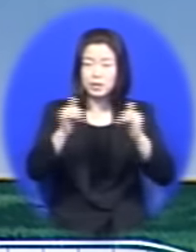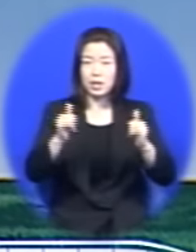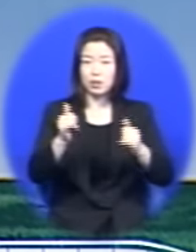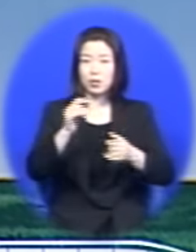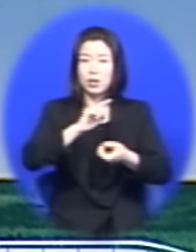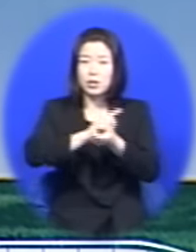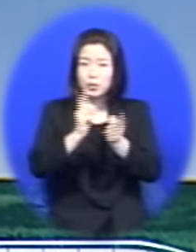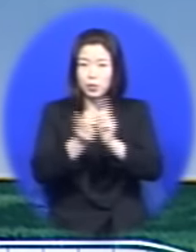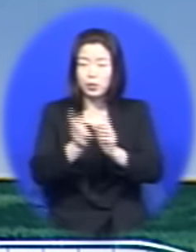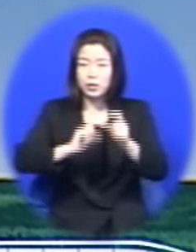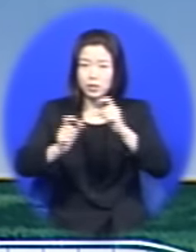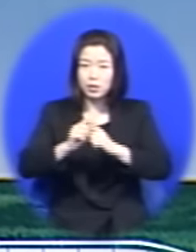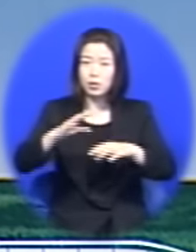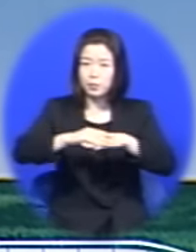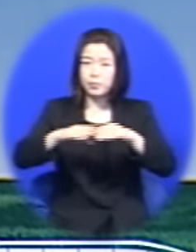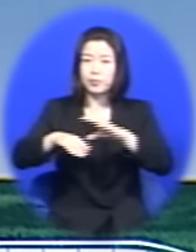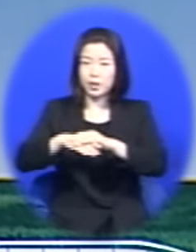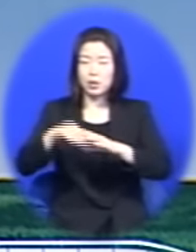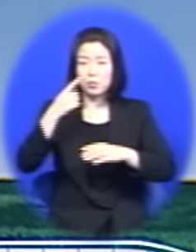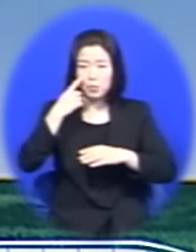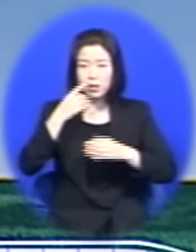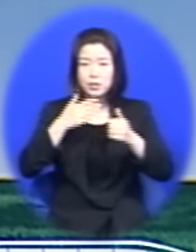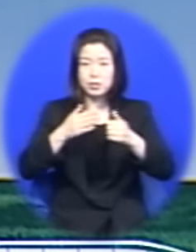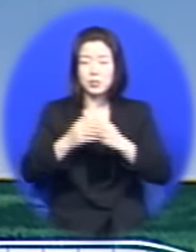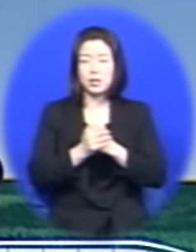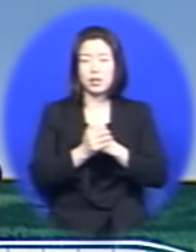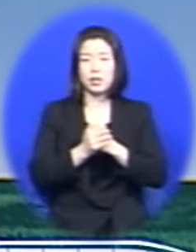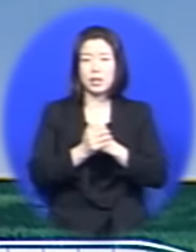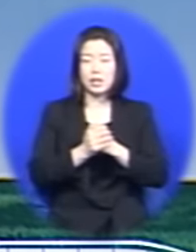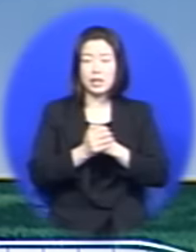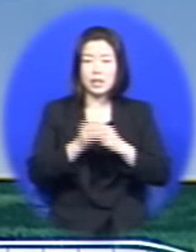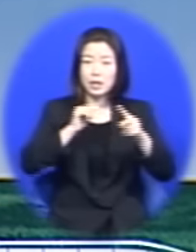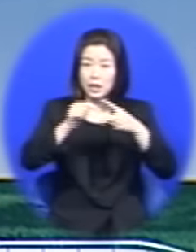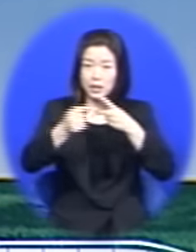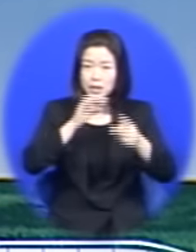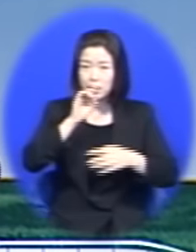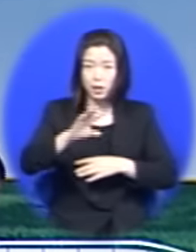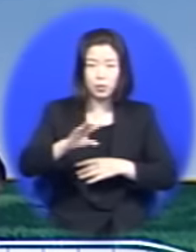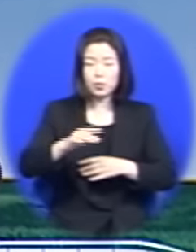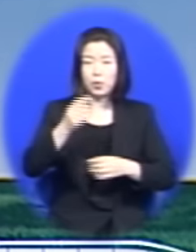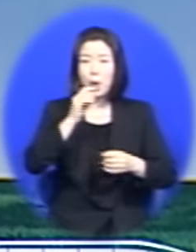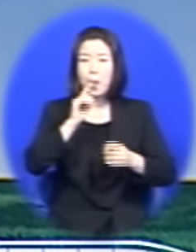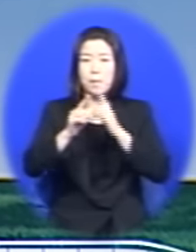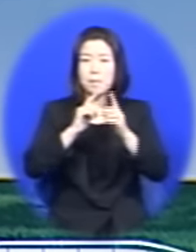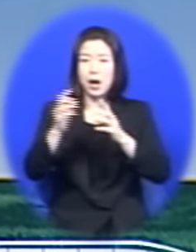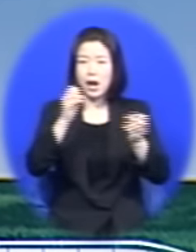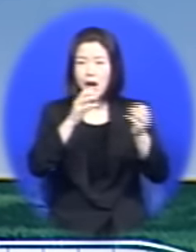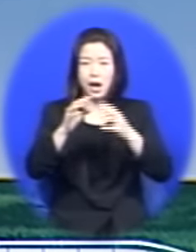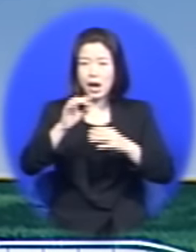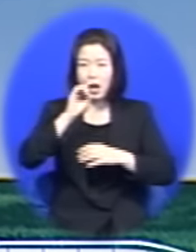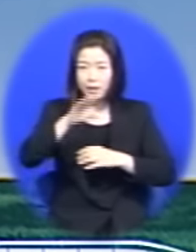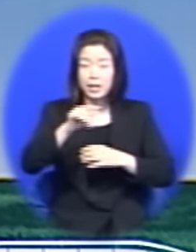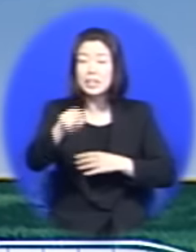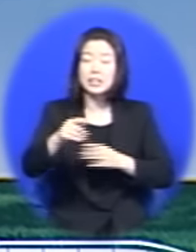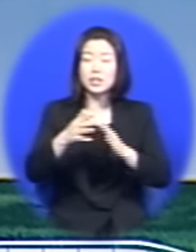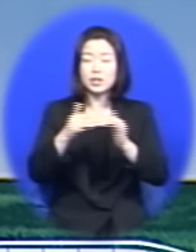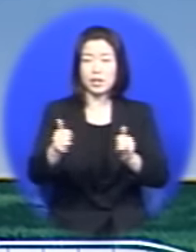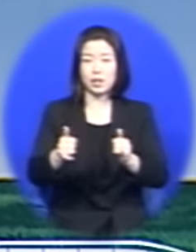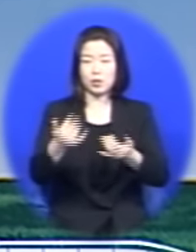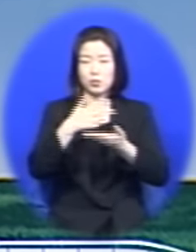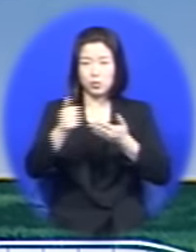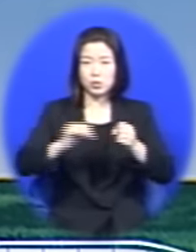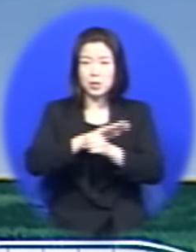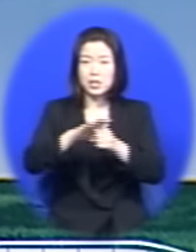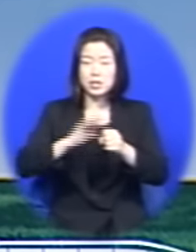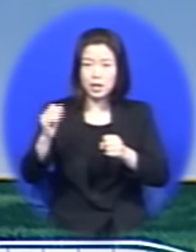손에 손을 굳게 잡아보겠습니다. 정말 이해가 안 되고 말도 안 통하는 내 그 사람, 주님의